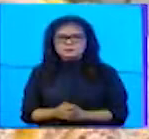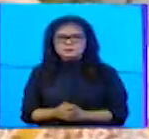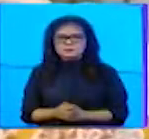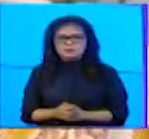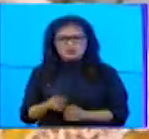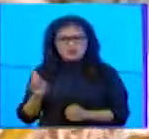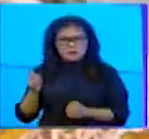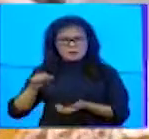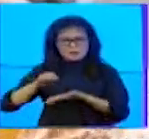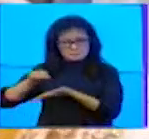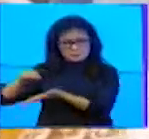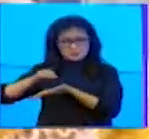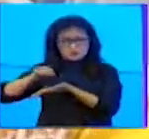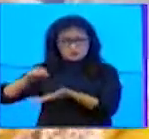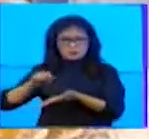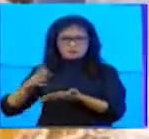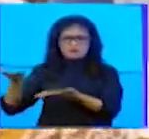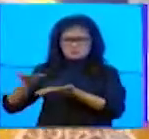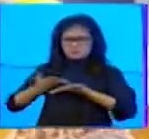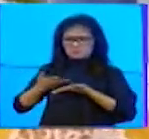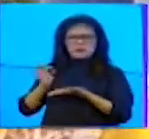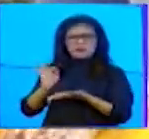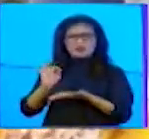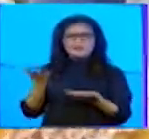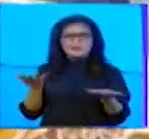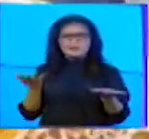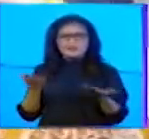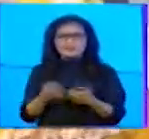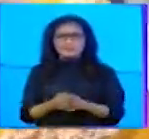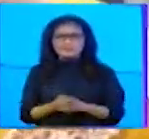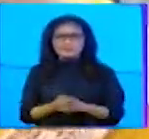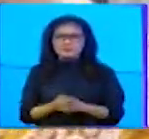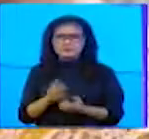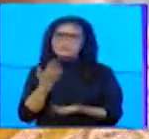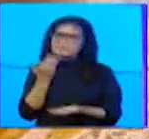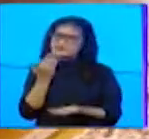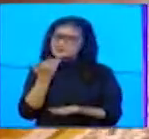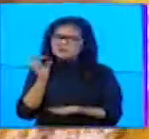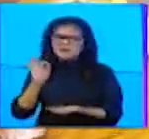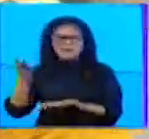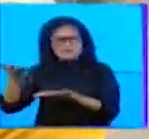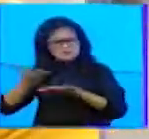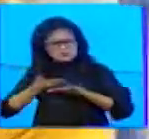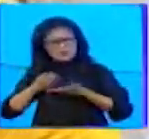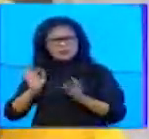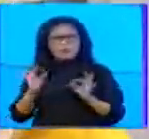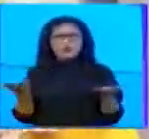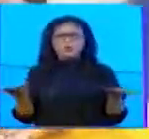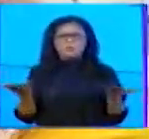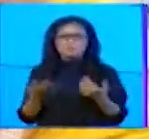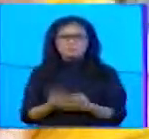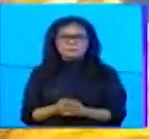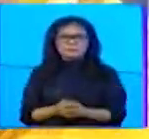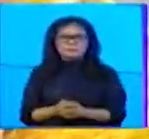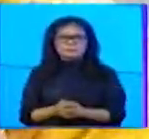masuk Pak Sebenarnya saya tidak Nanti mobil saya tidak dapat satu karung beras satu kantongan segala Muncul lagi semua biar biar